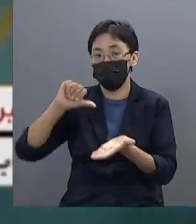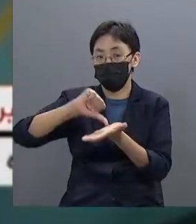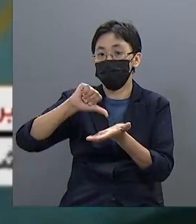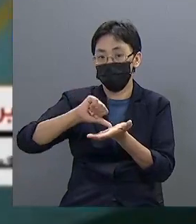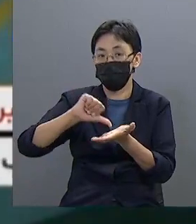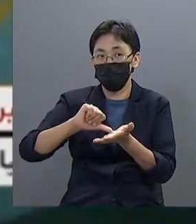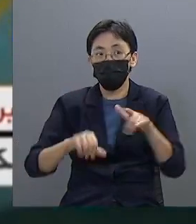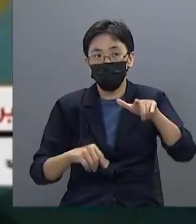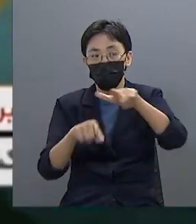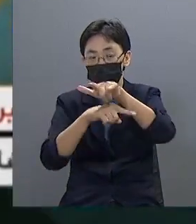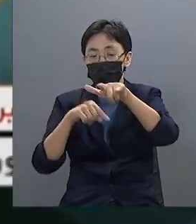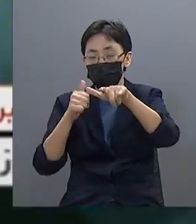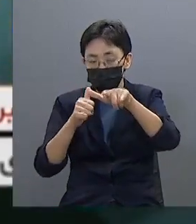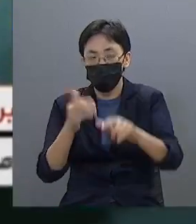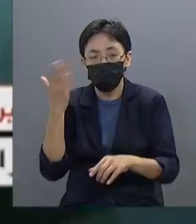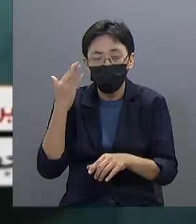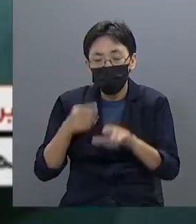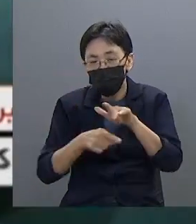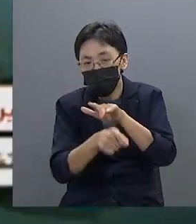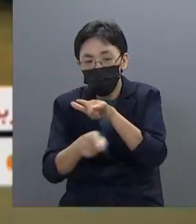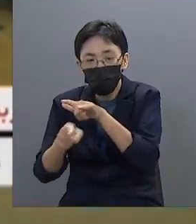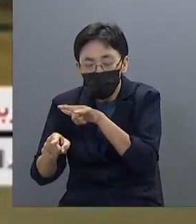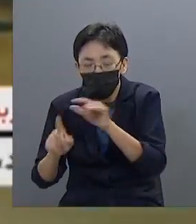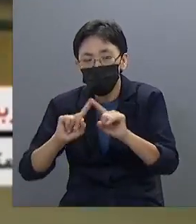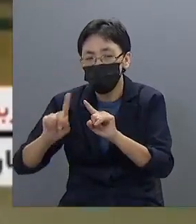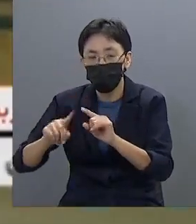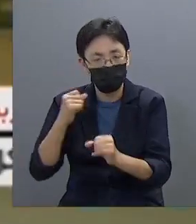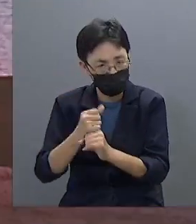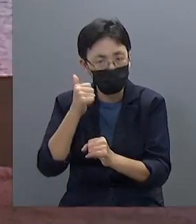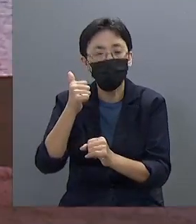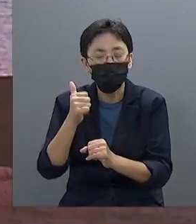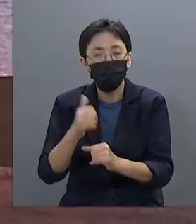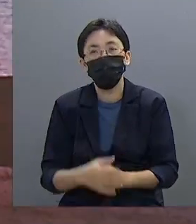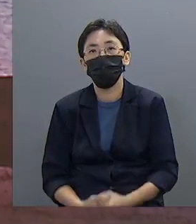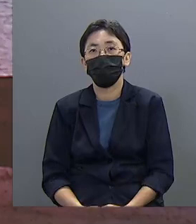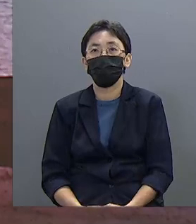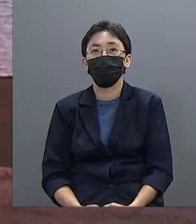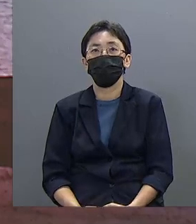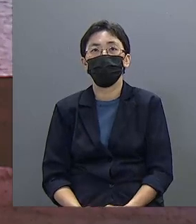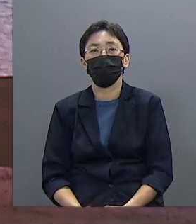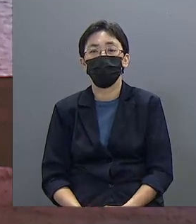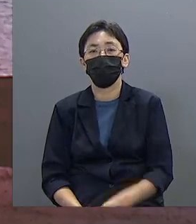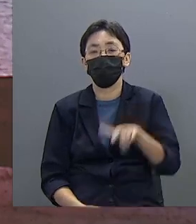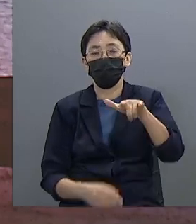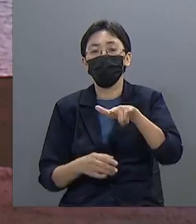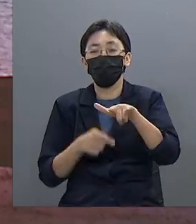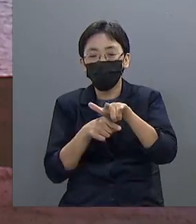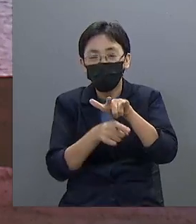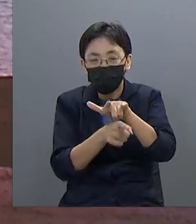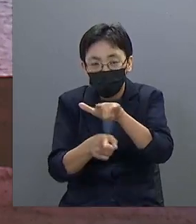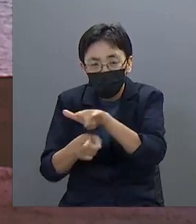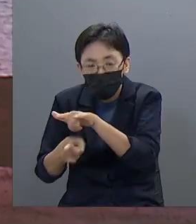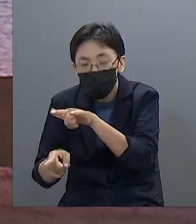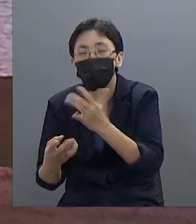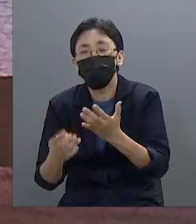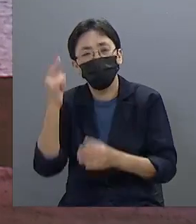คยใช้งานสำเร็จมาแล้วในหลายภารกิจด้วยค่ะโดรนถือเป็นอาวุธที่ช่วยลดความเสี่ยงของการสูญเสียทรัพย